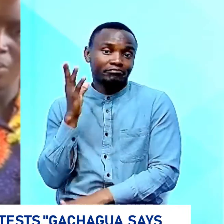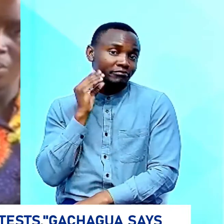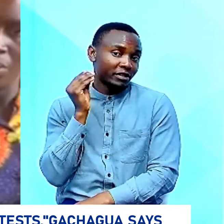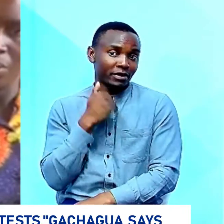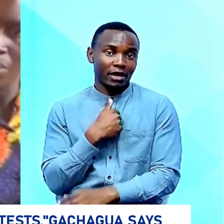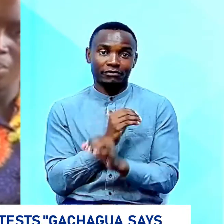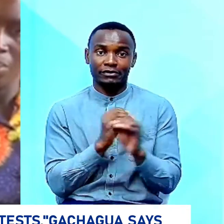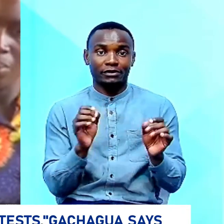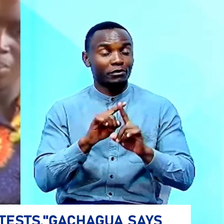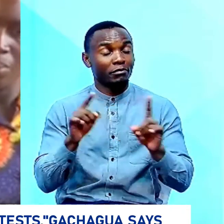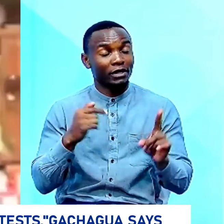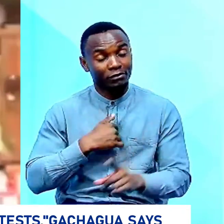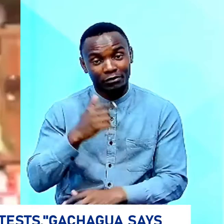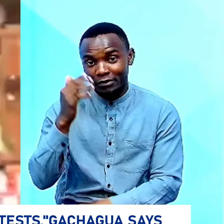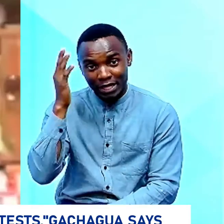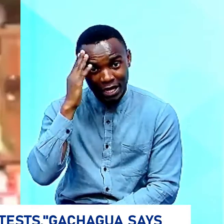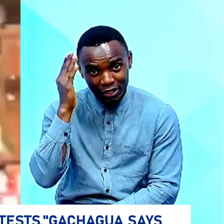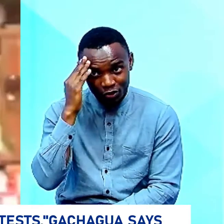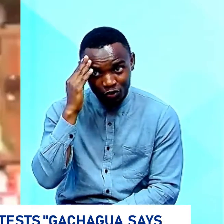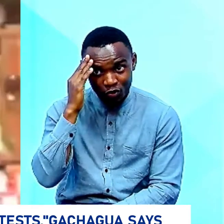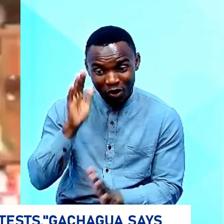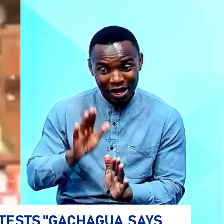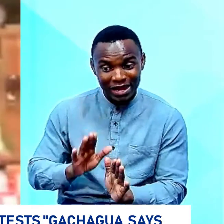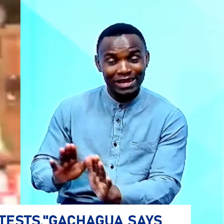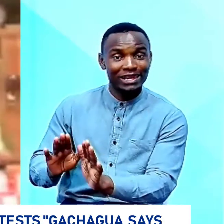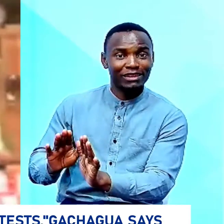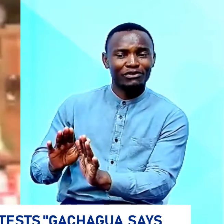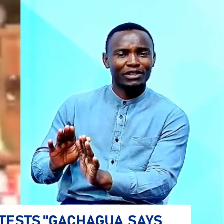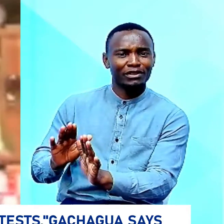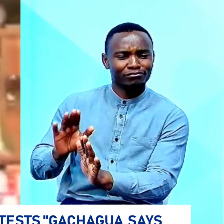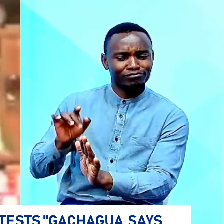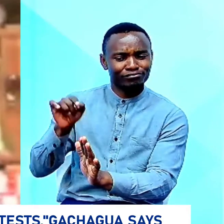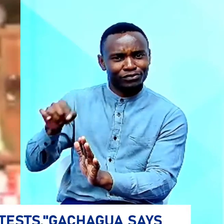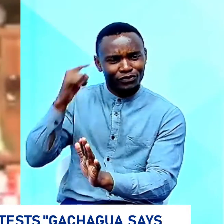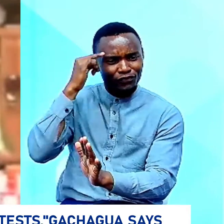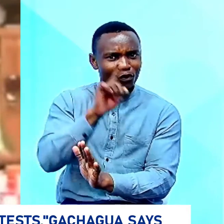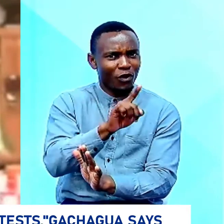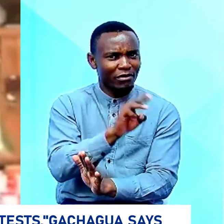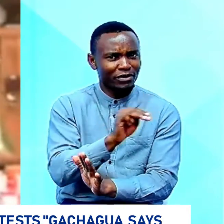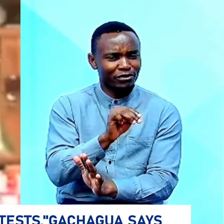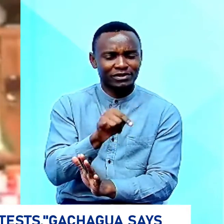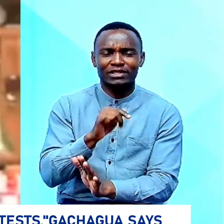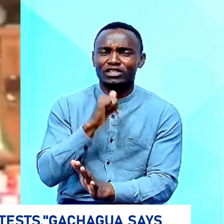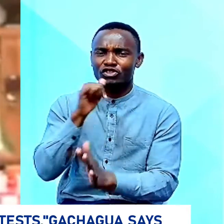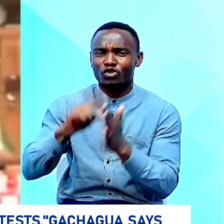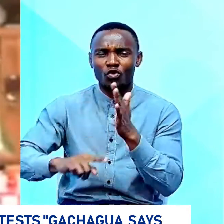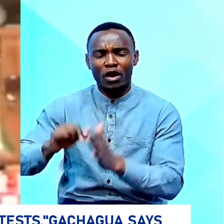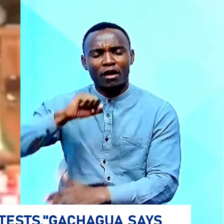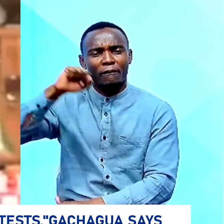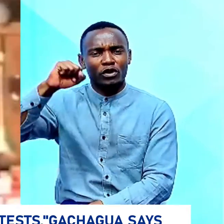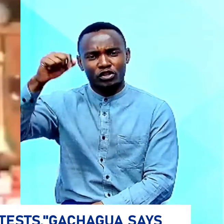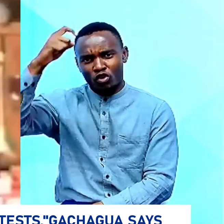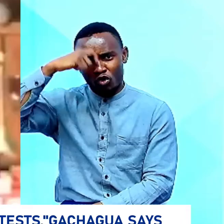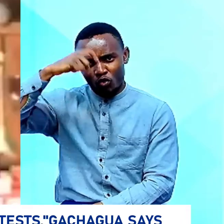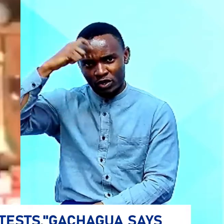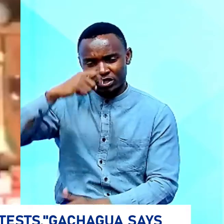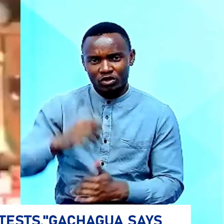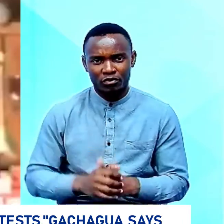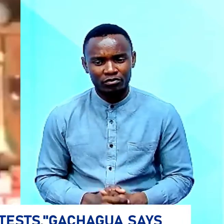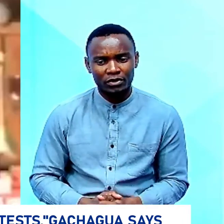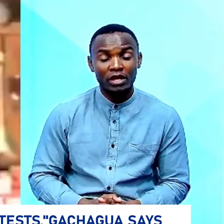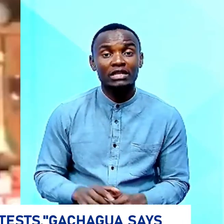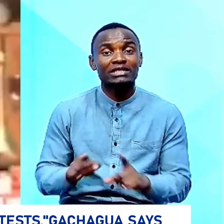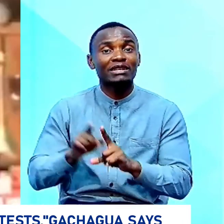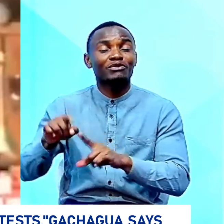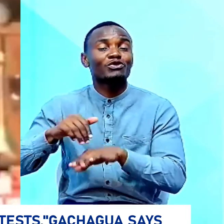I know leaving 4-5 million votes for 1 million is not political wisdom. It cannot be political wisdom. Ulituma ati